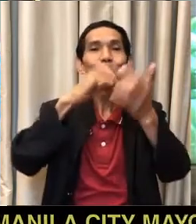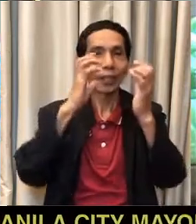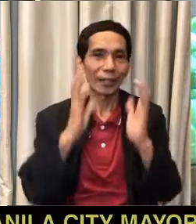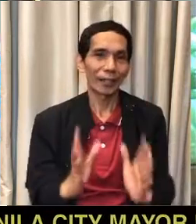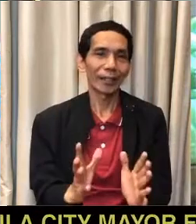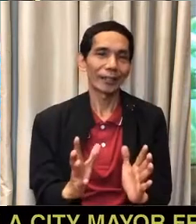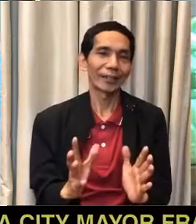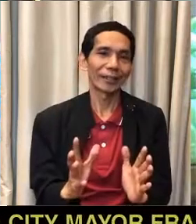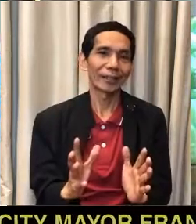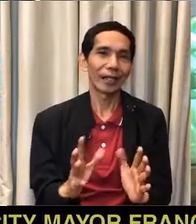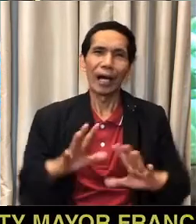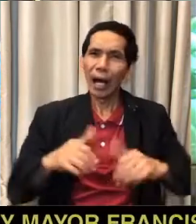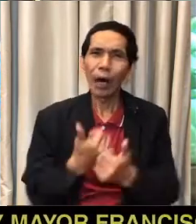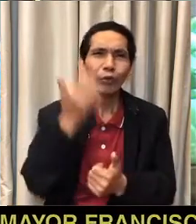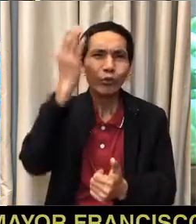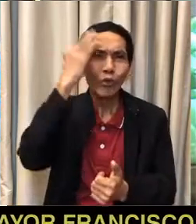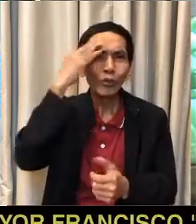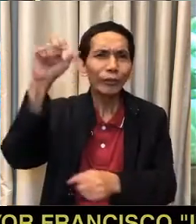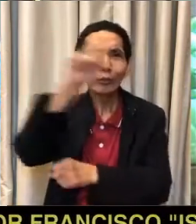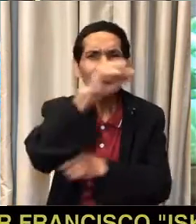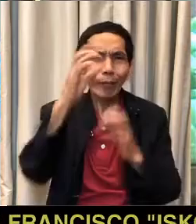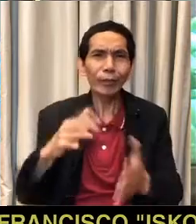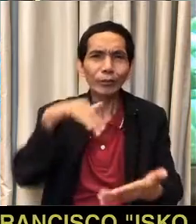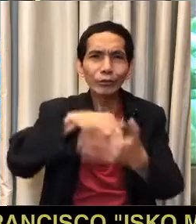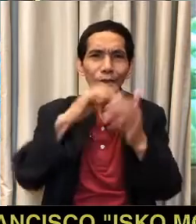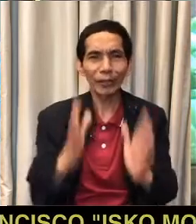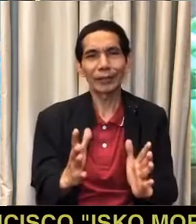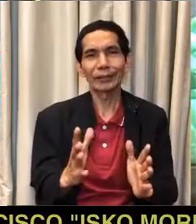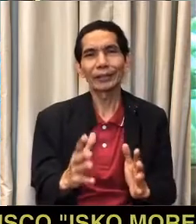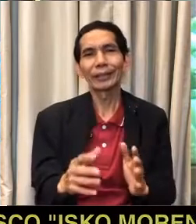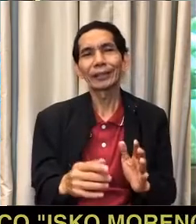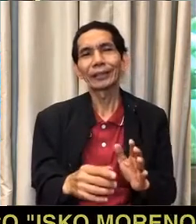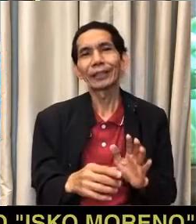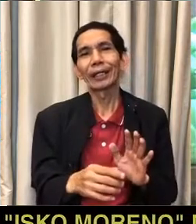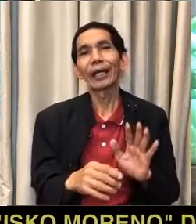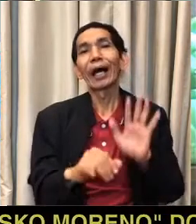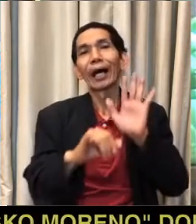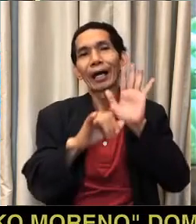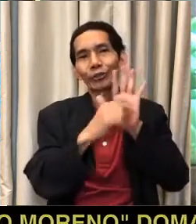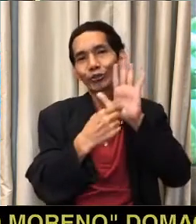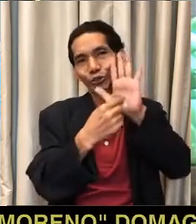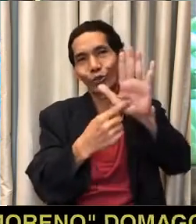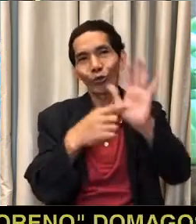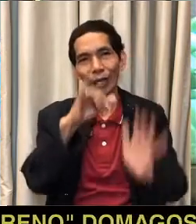estudyante. Paano malalaman ng driver? Siyempre, kailangan may ID.